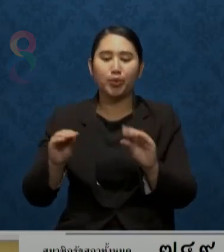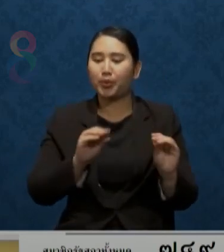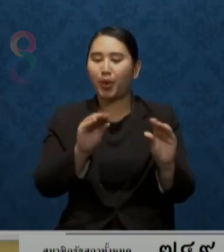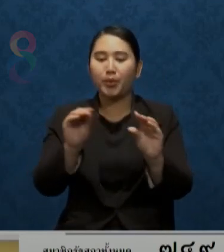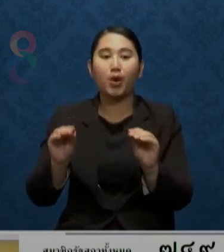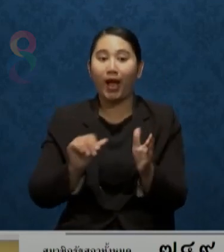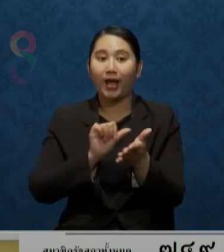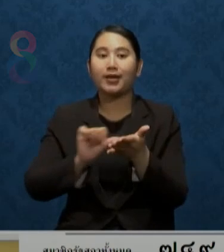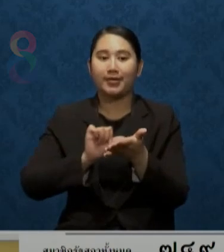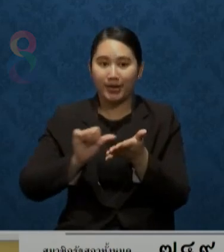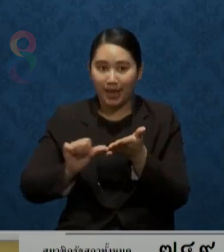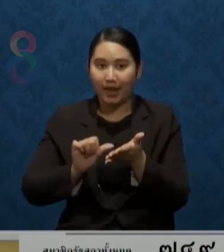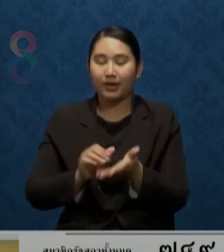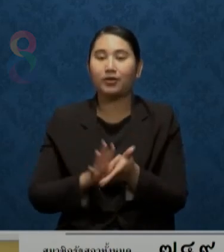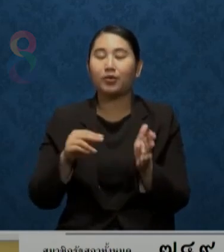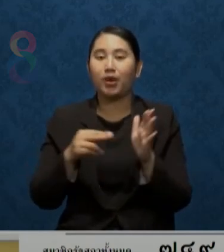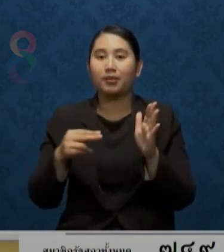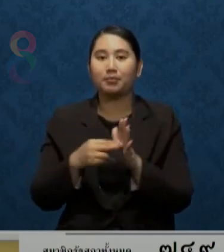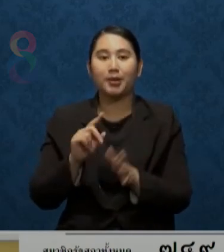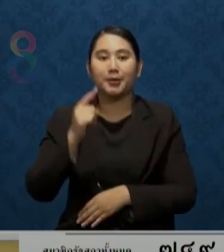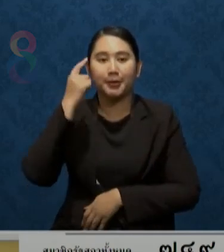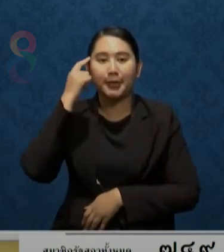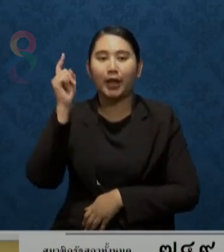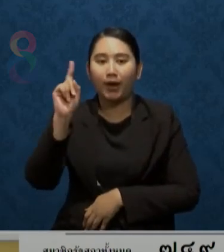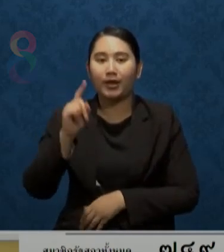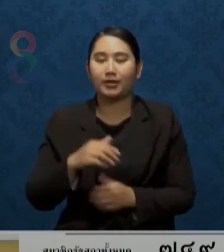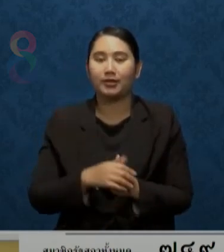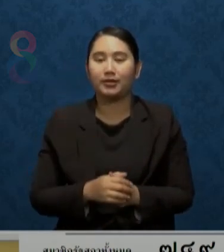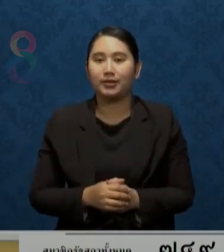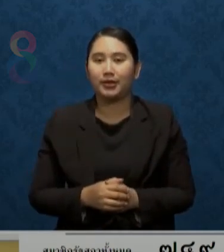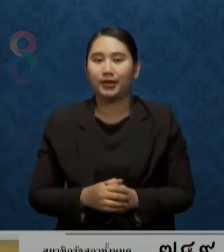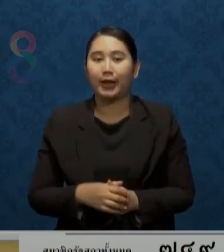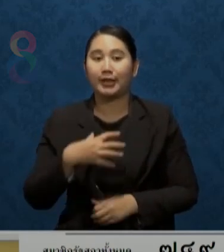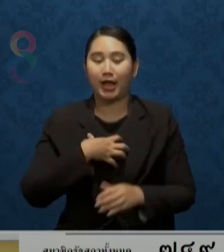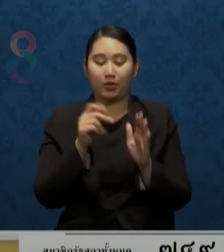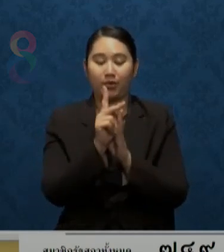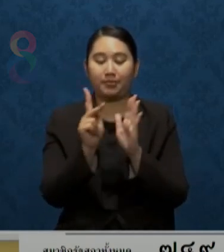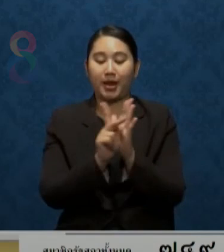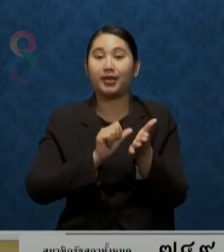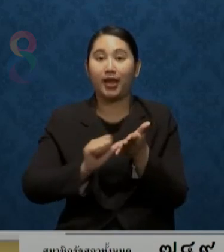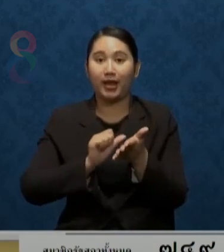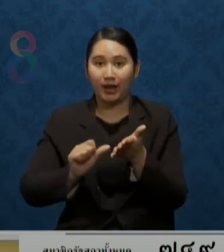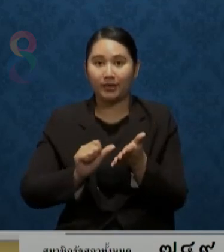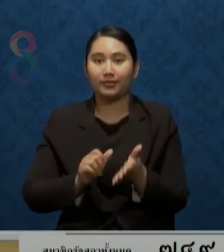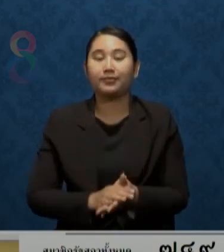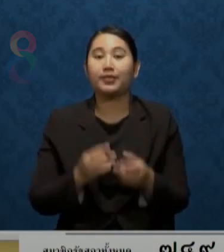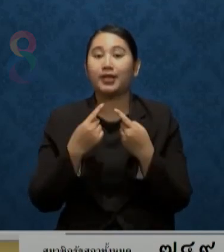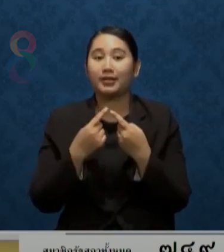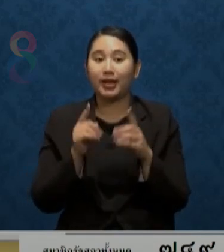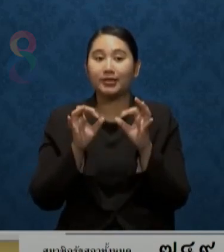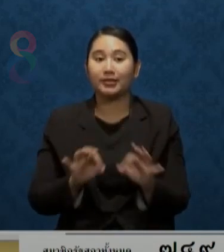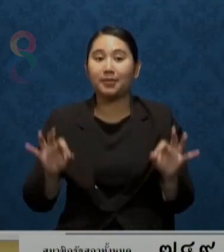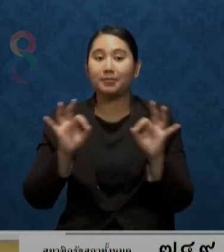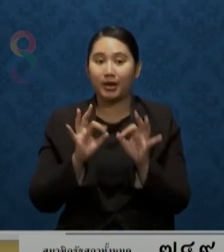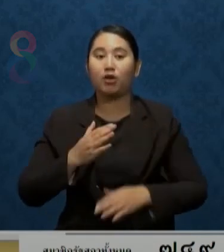ครับมันเป็นเพียงการแสดงเจตนาในการที่จะแก้กฎหมายแต่สิ่งที่ก